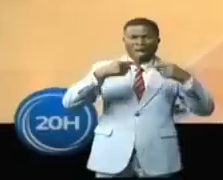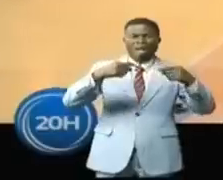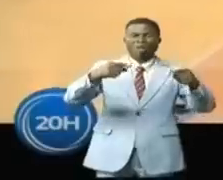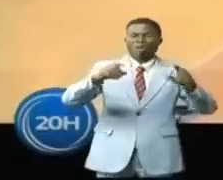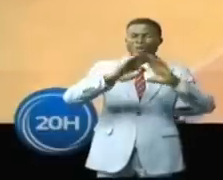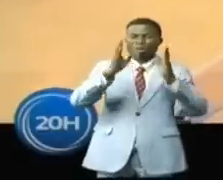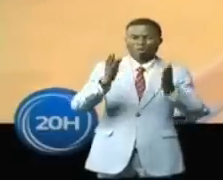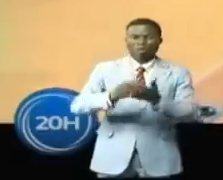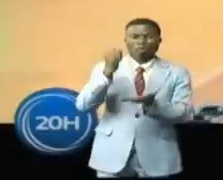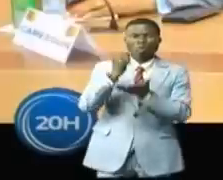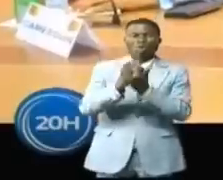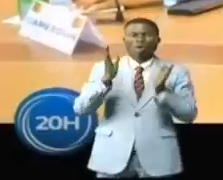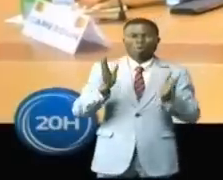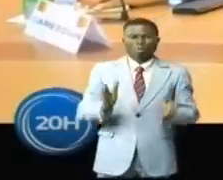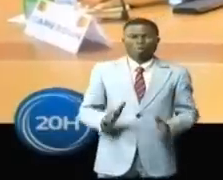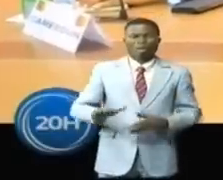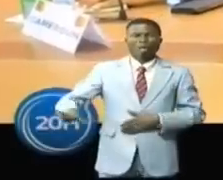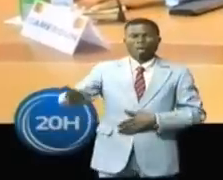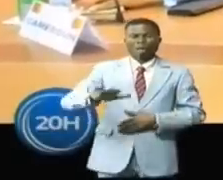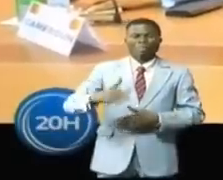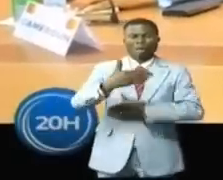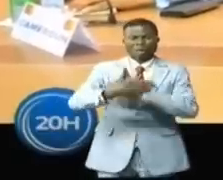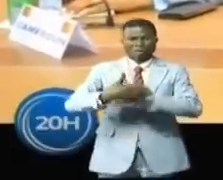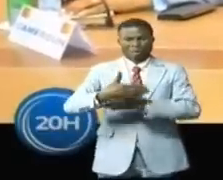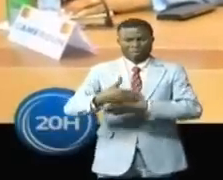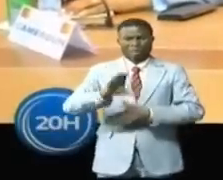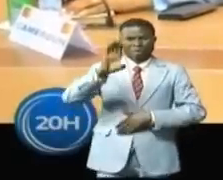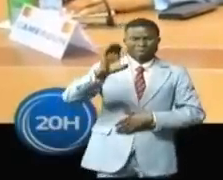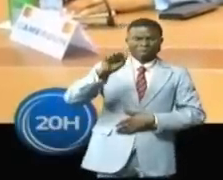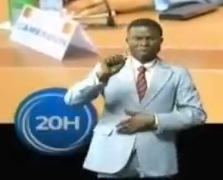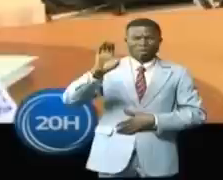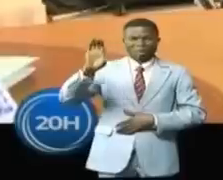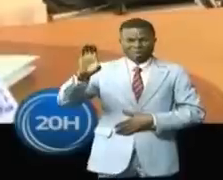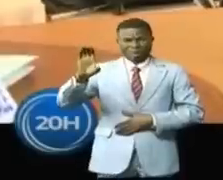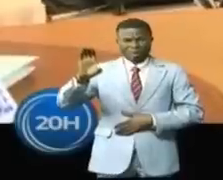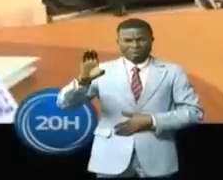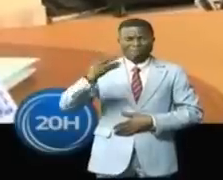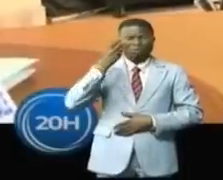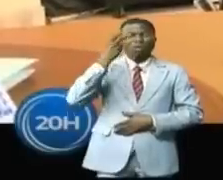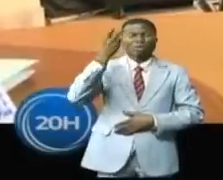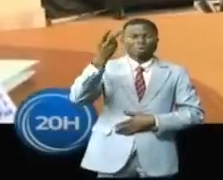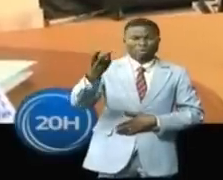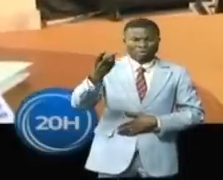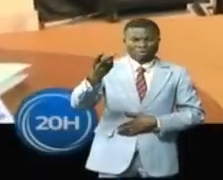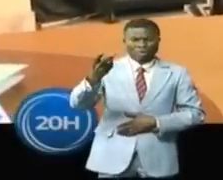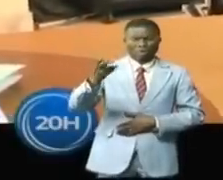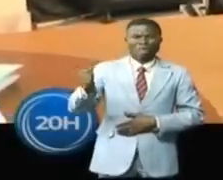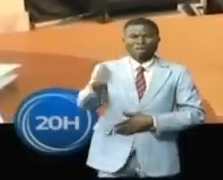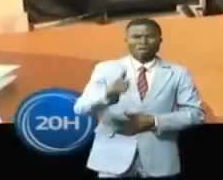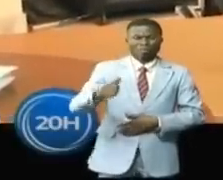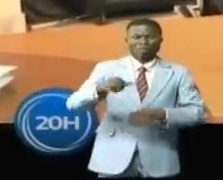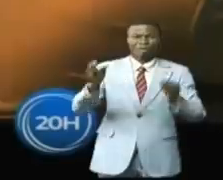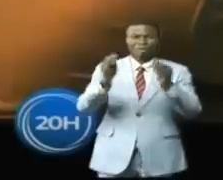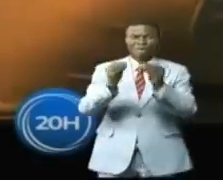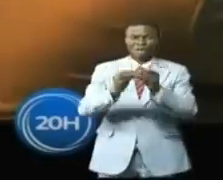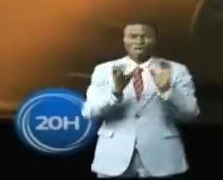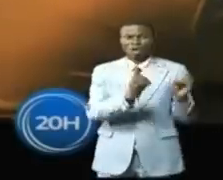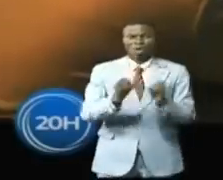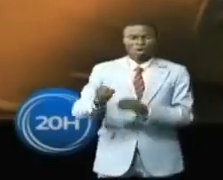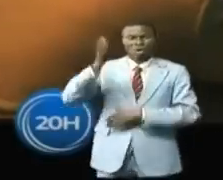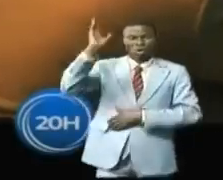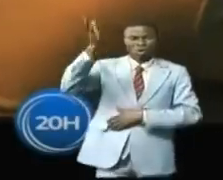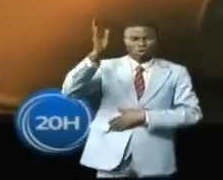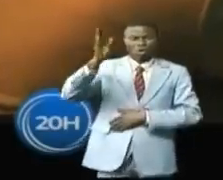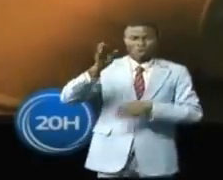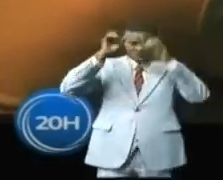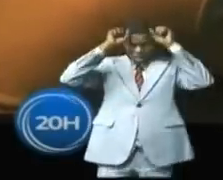les diplomates des pays membres de la CAC, ce en perspective de la 21e session ordinaire de la conférence des